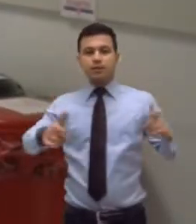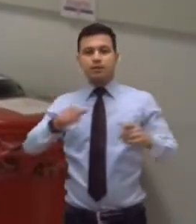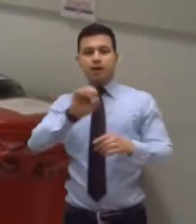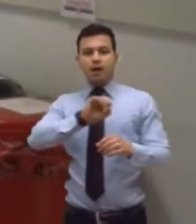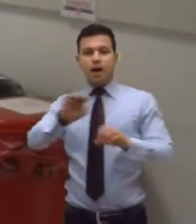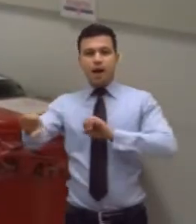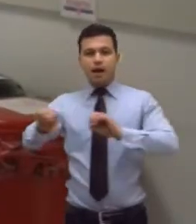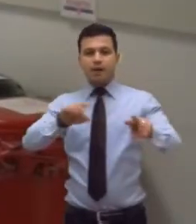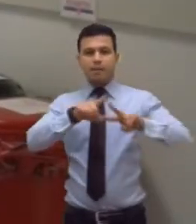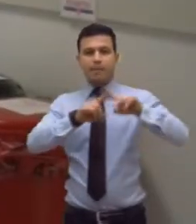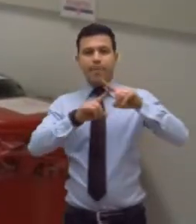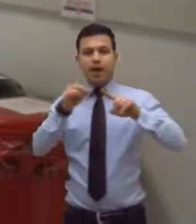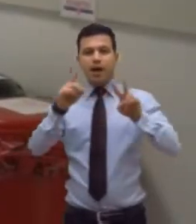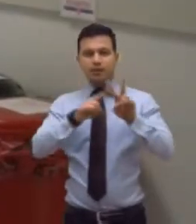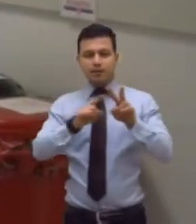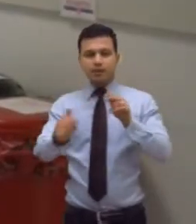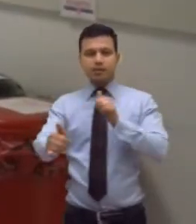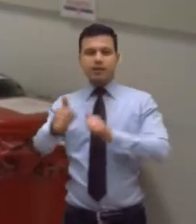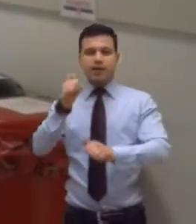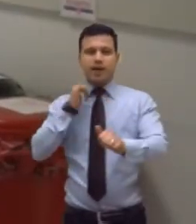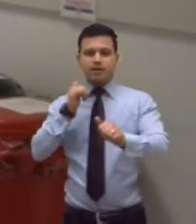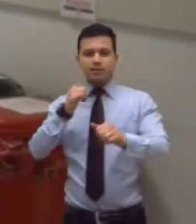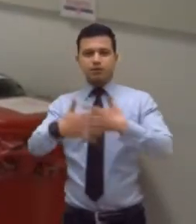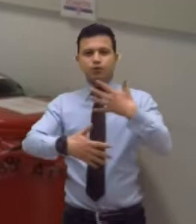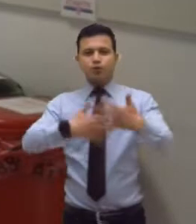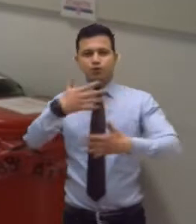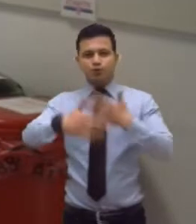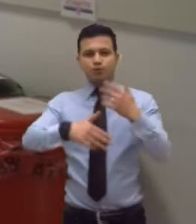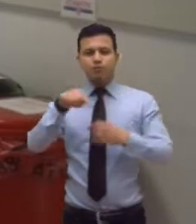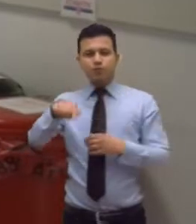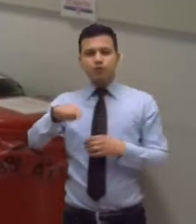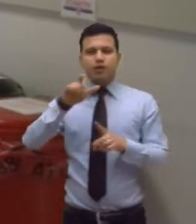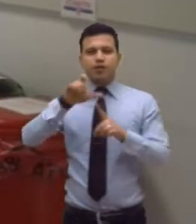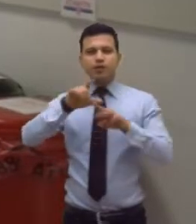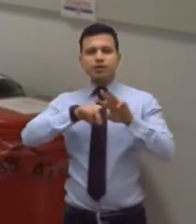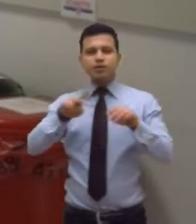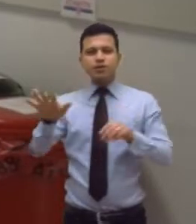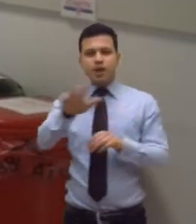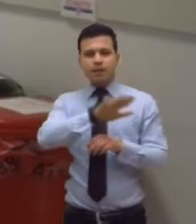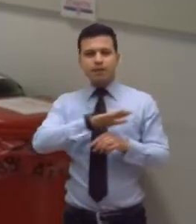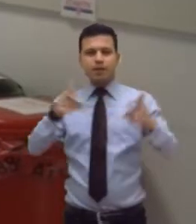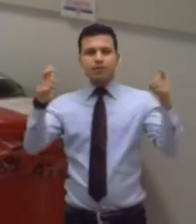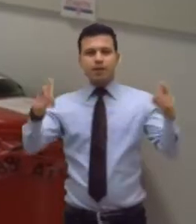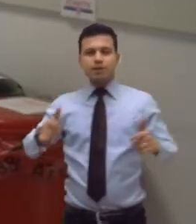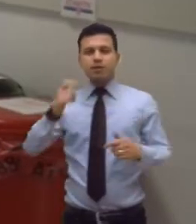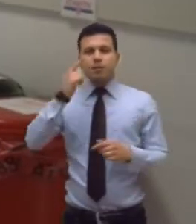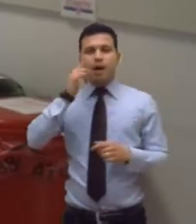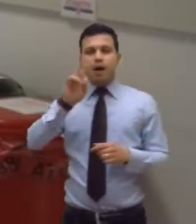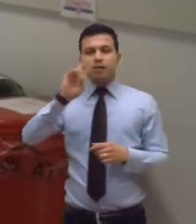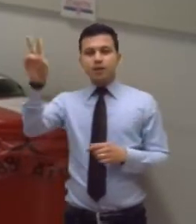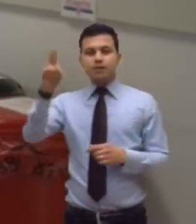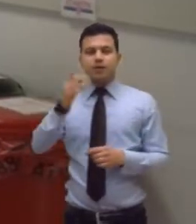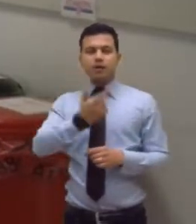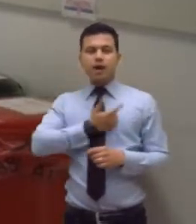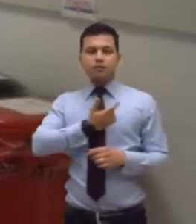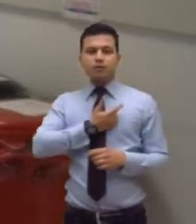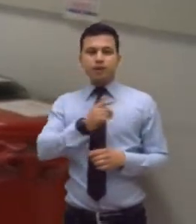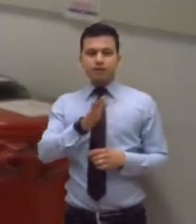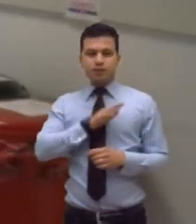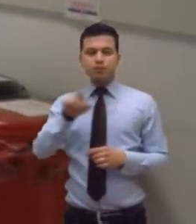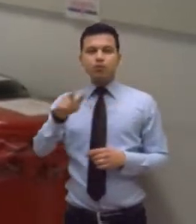Hastanelerde atıkların geri dönüşümü ve toplanması konusunda Çevre ve Şehircilik Bakanlığı tarafından bir takım kurallar